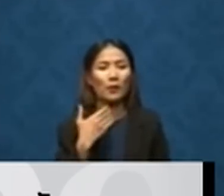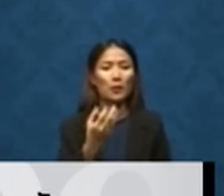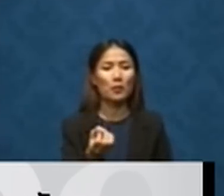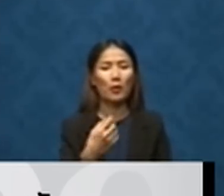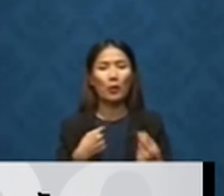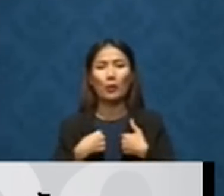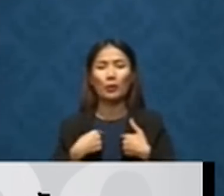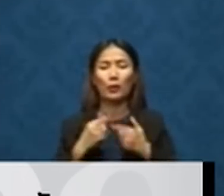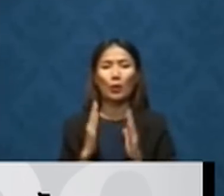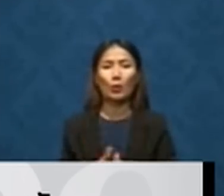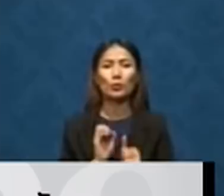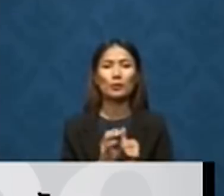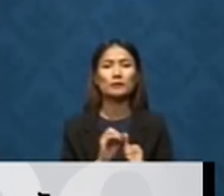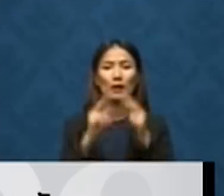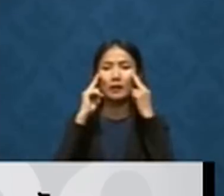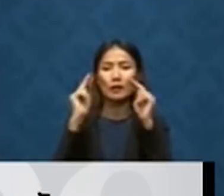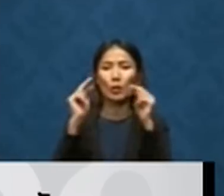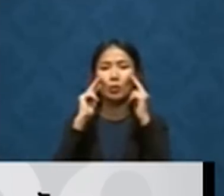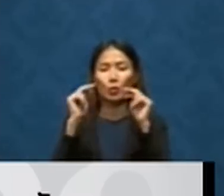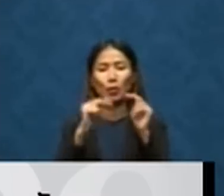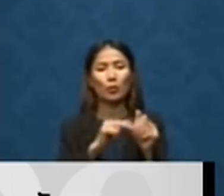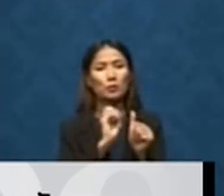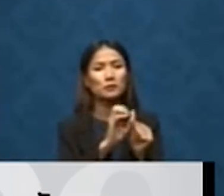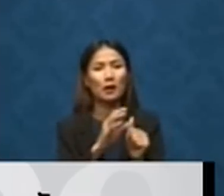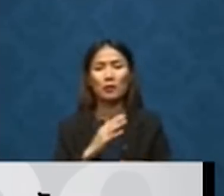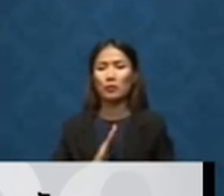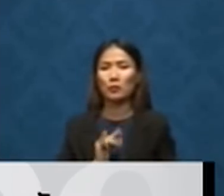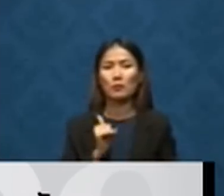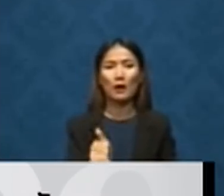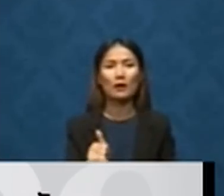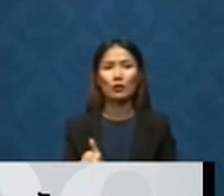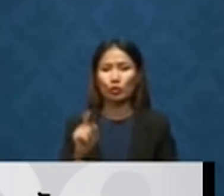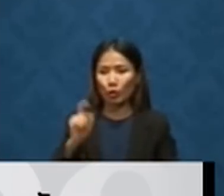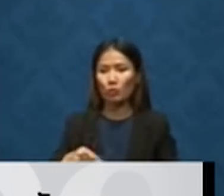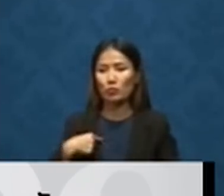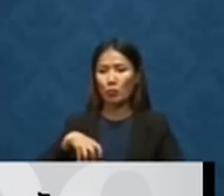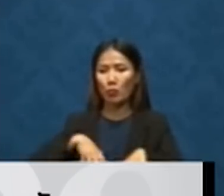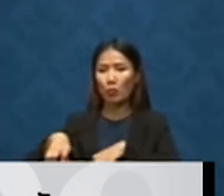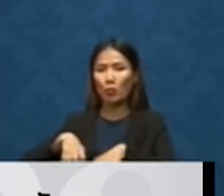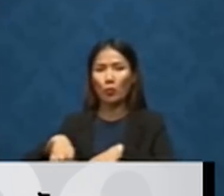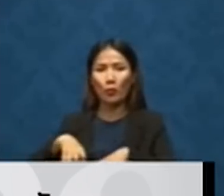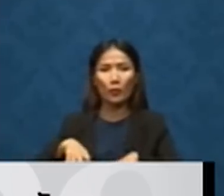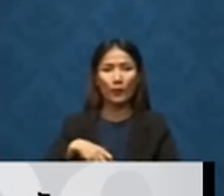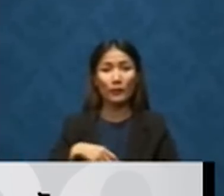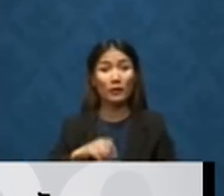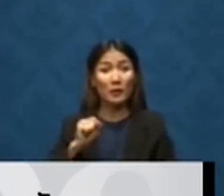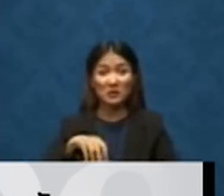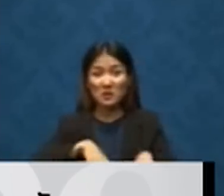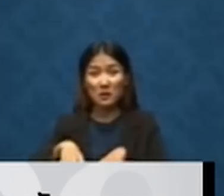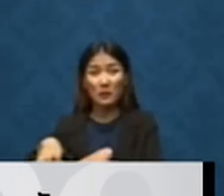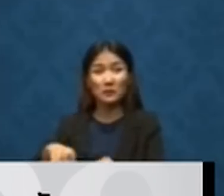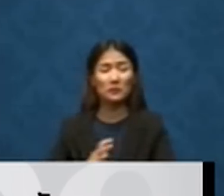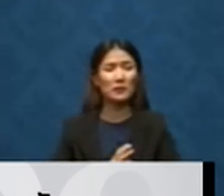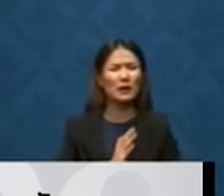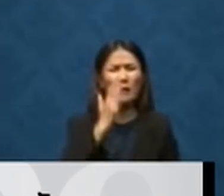ก็มีแต่งตั้งแต่ไม่ใช่เวลาก่อนการเลือกตั้งไม่นานเช่นนี ้ครับ ซึ่งคุณธนกรนะคะ